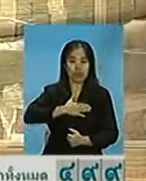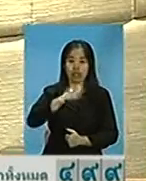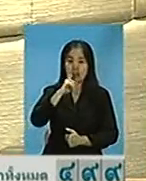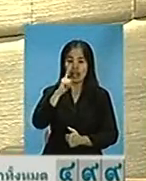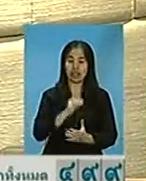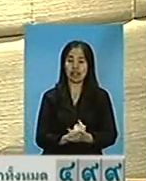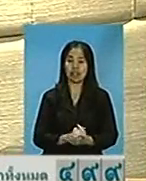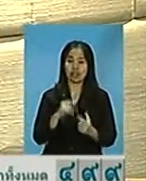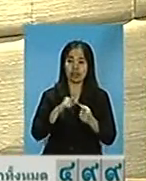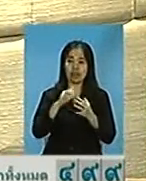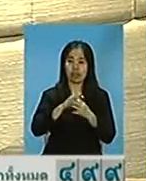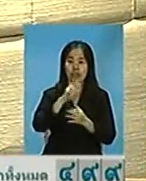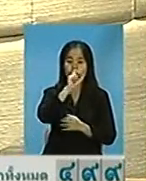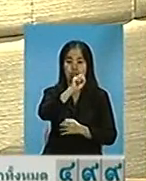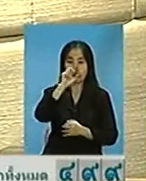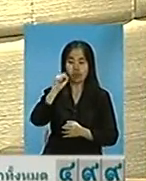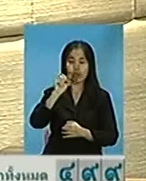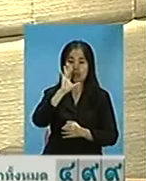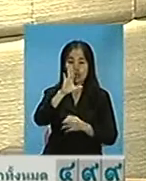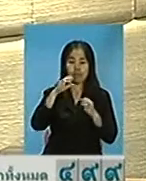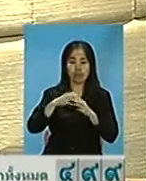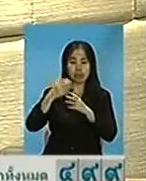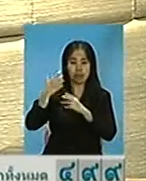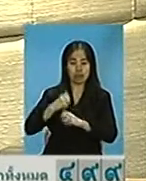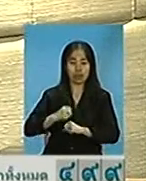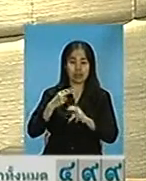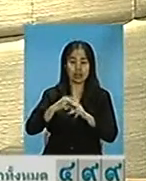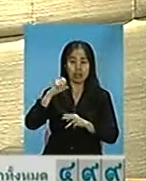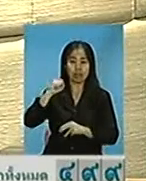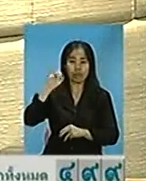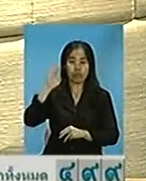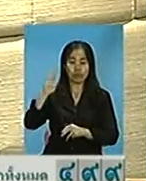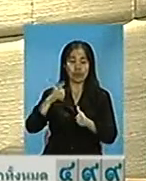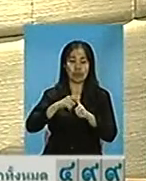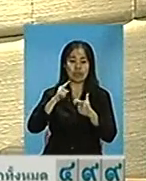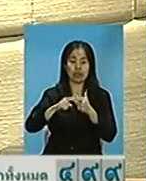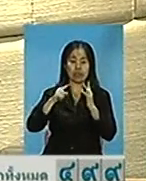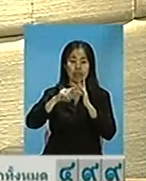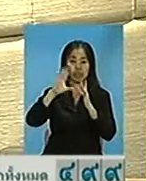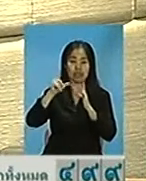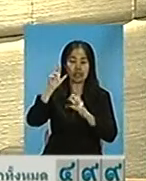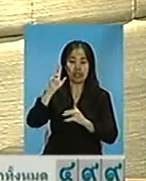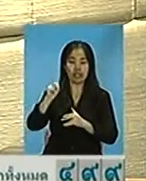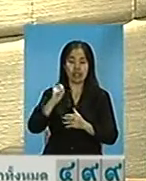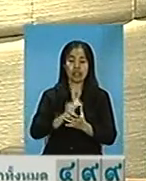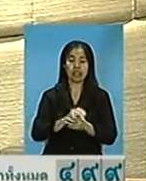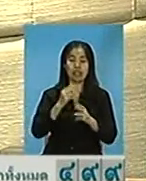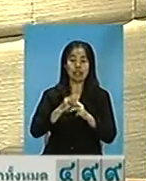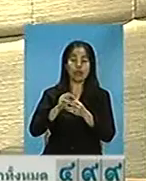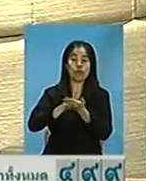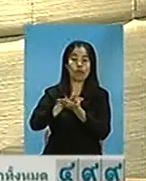กับสองสสพรรคประชาธิปัตย์คือท่านสมบูรณ์อุทัยเวียนกุลและท่านเชนเทือกสุบรรณขอประทานโทษที่เอ่ยน